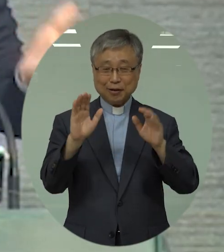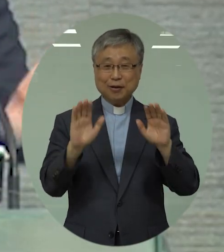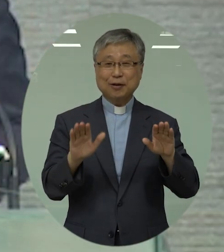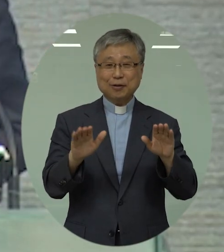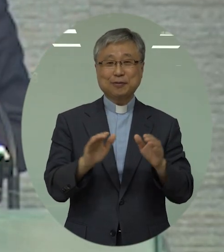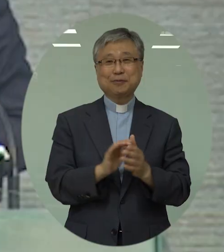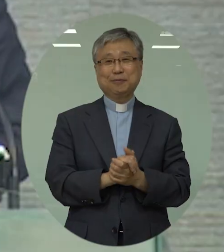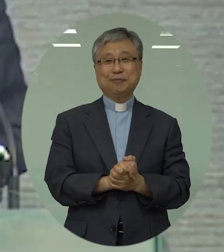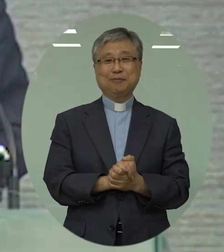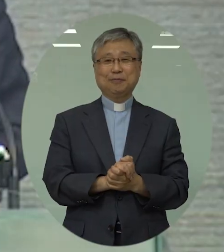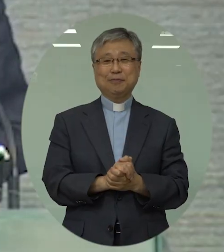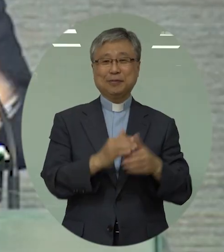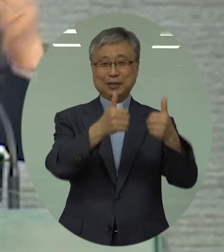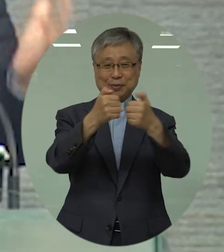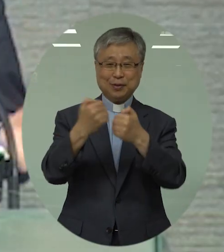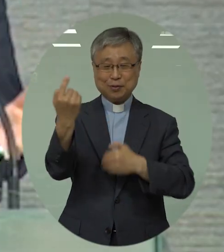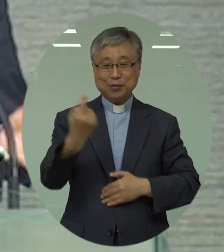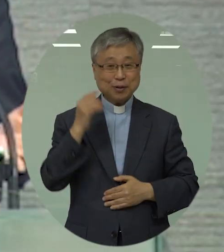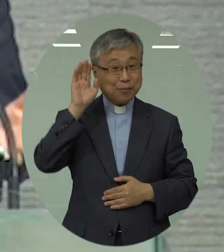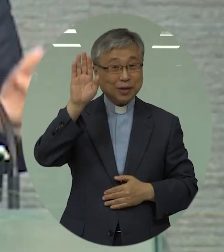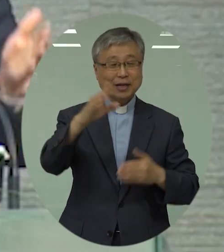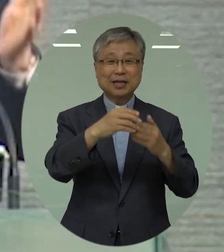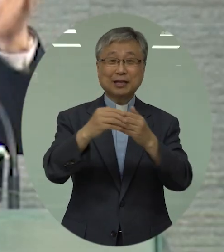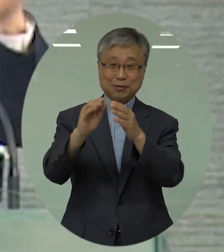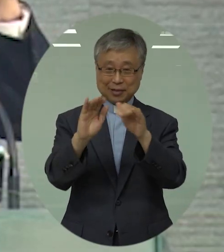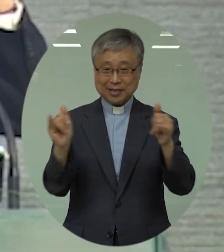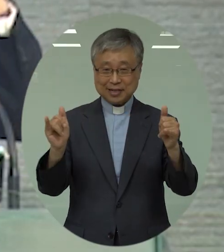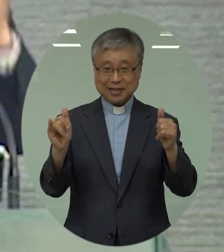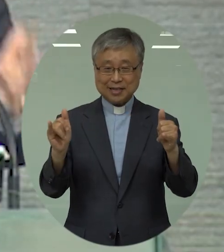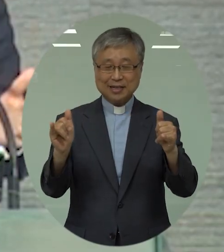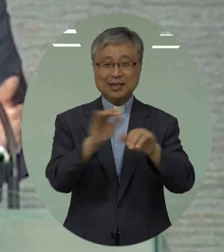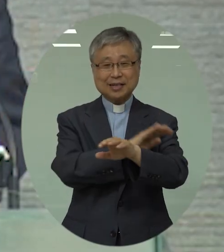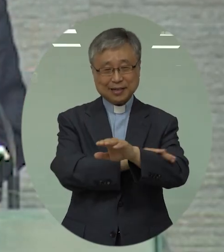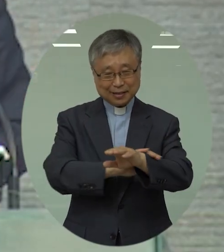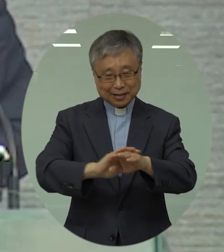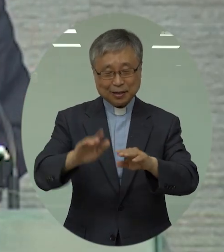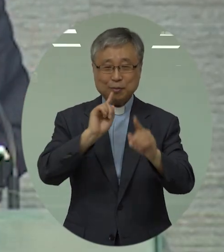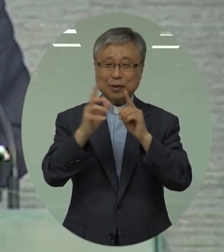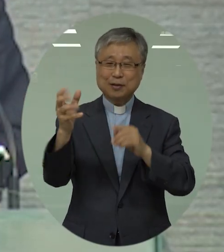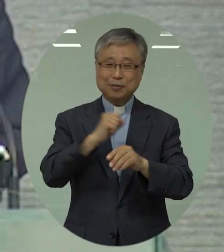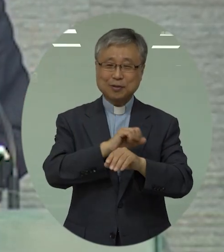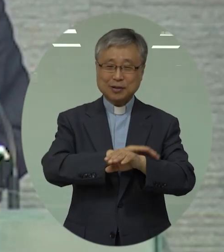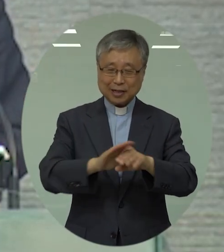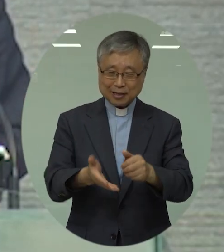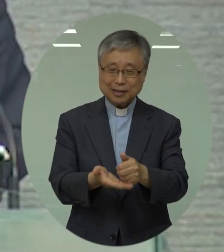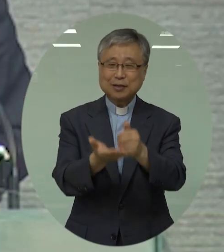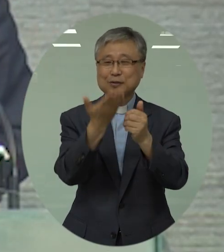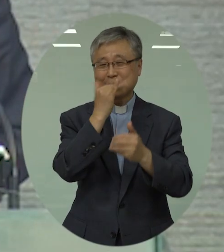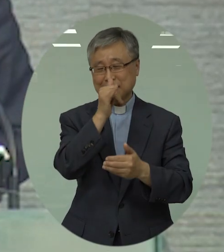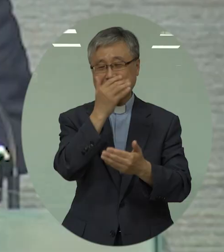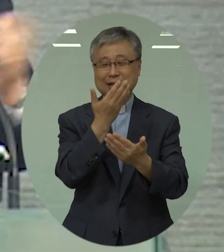이 세미나에 오신 미래의 지도자들을 내가 잘 말씀으로 섬길 수 있게